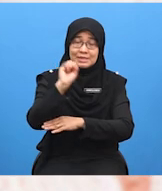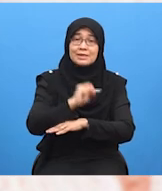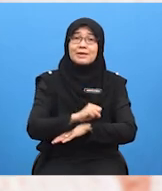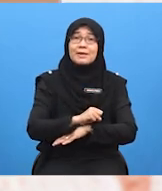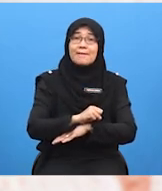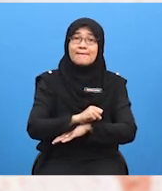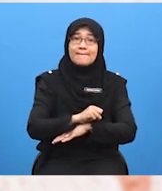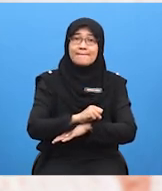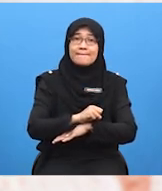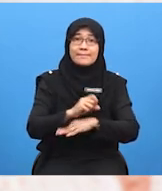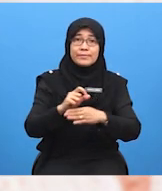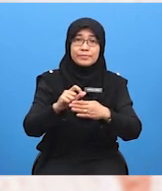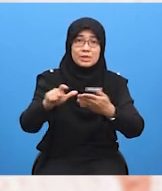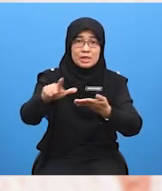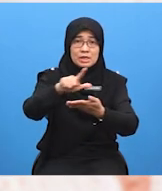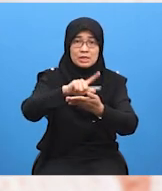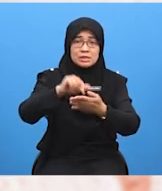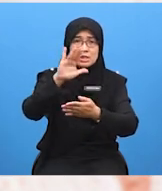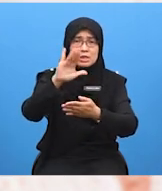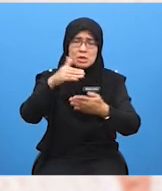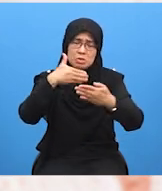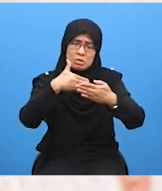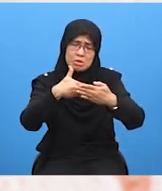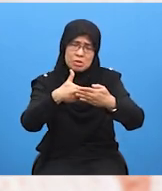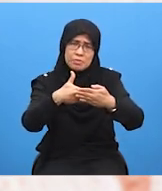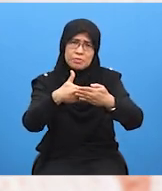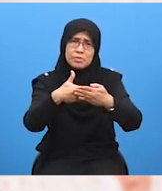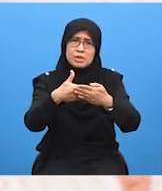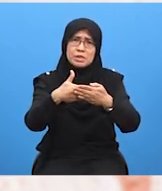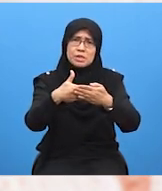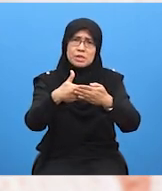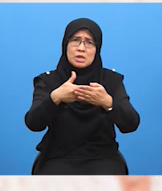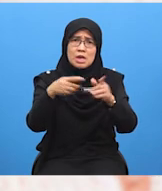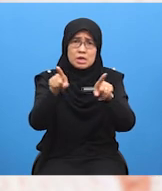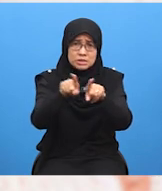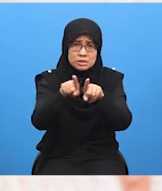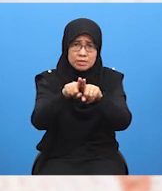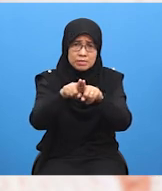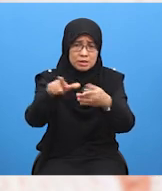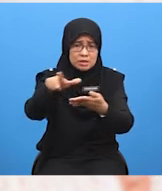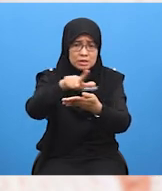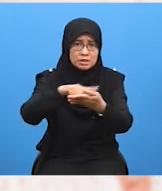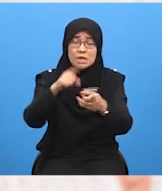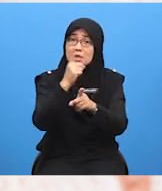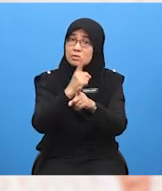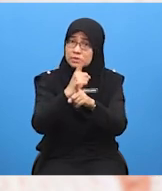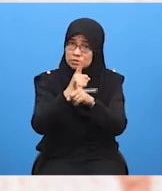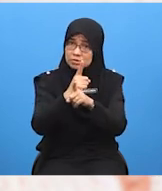Litar simulasi ialah litar yang hampir menyerupai litar sebenar.